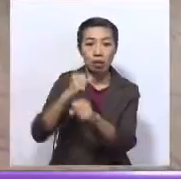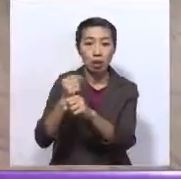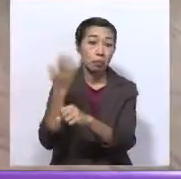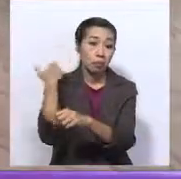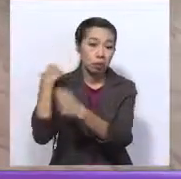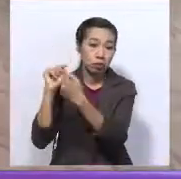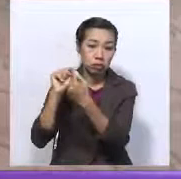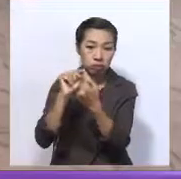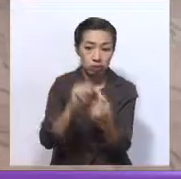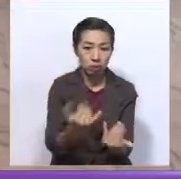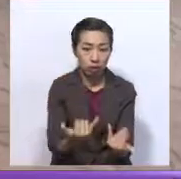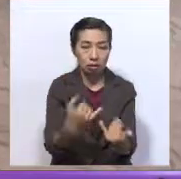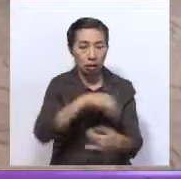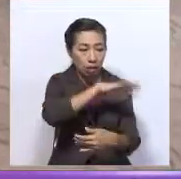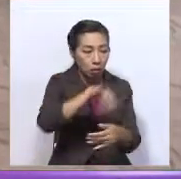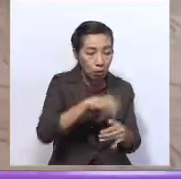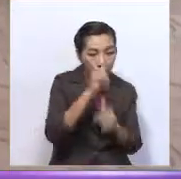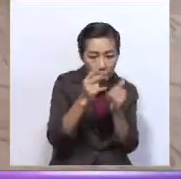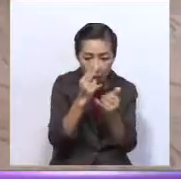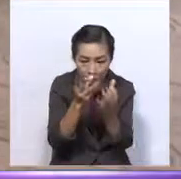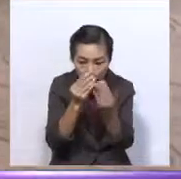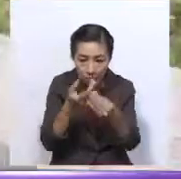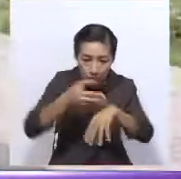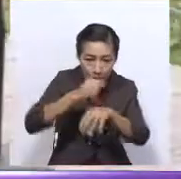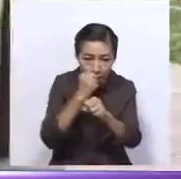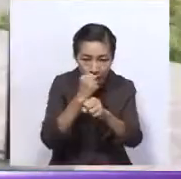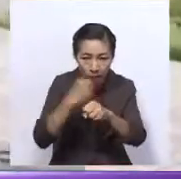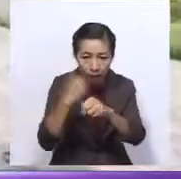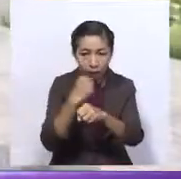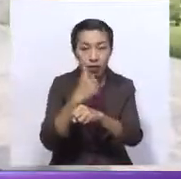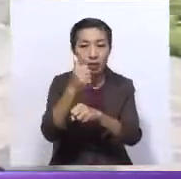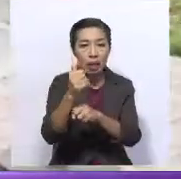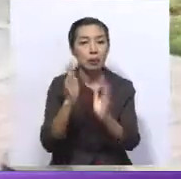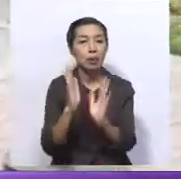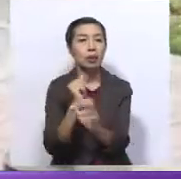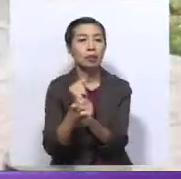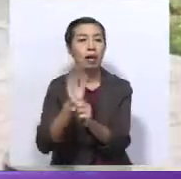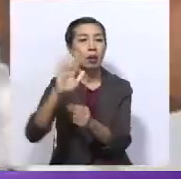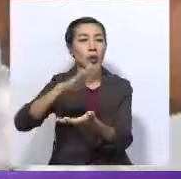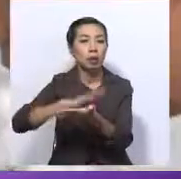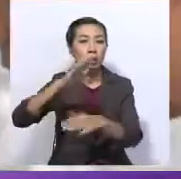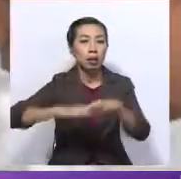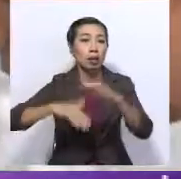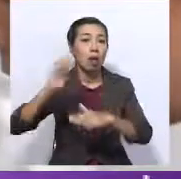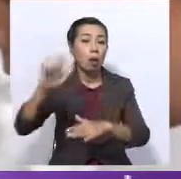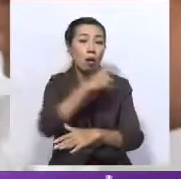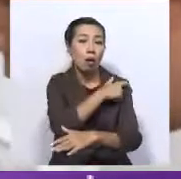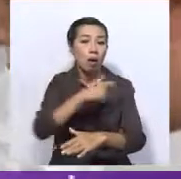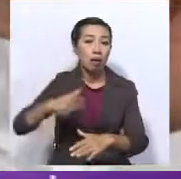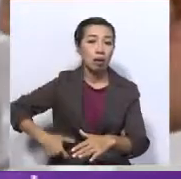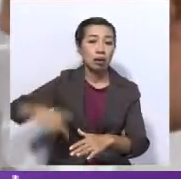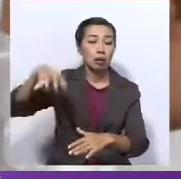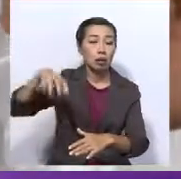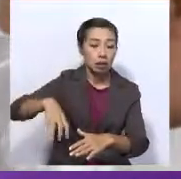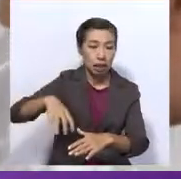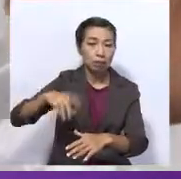จุบันมาให้เราได้เรียนรู้และสามารถลงมือทำโดยจะมีเจ้าหน้าที่จากโรงเรียนช่างฝีมือในวังหญิงและโร